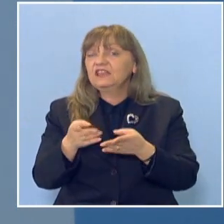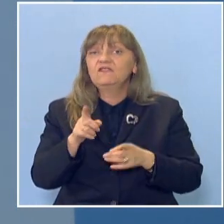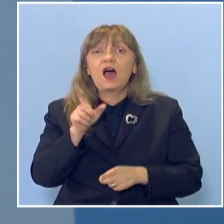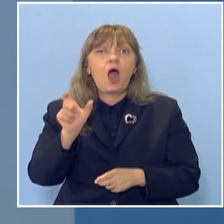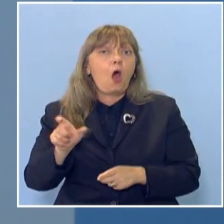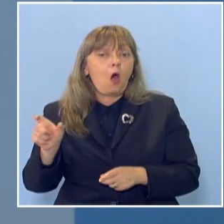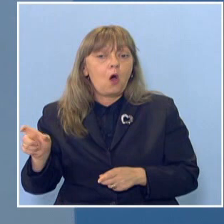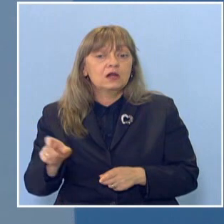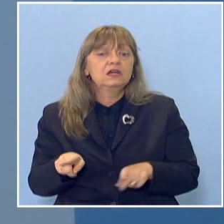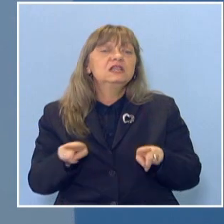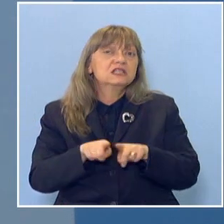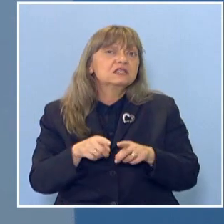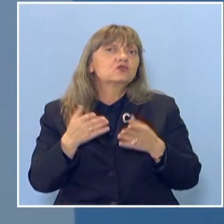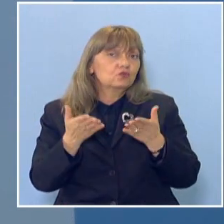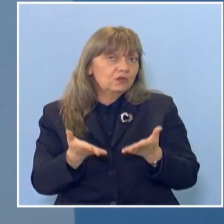Също така,